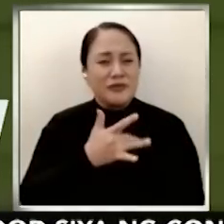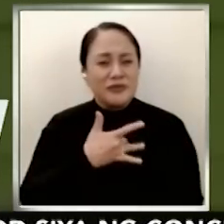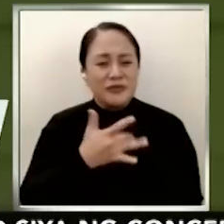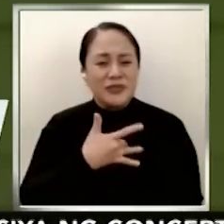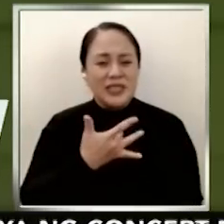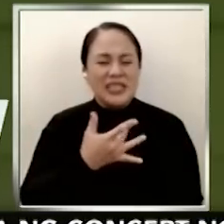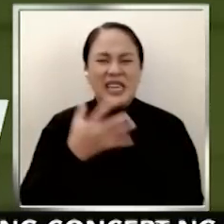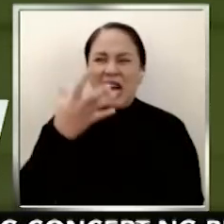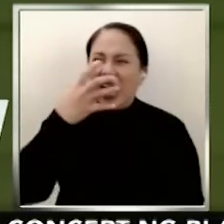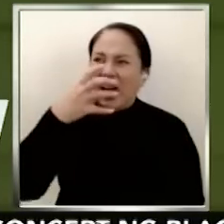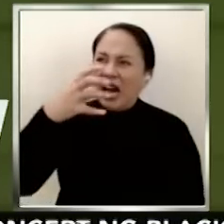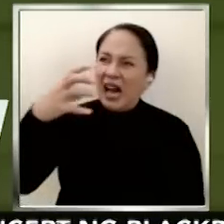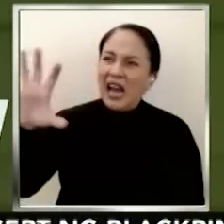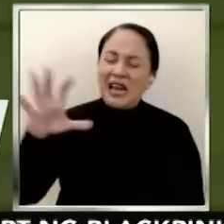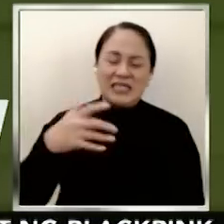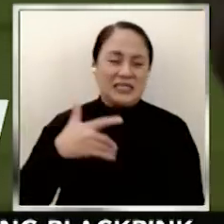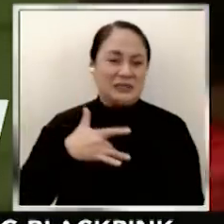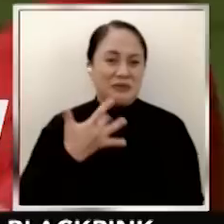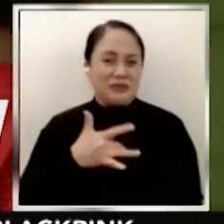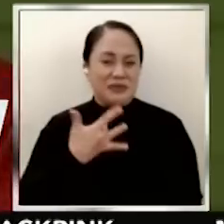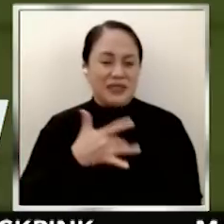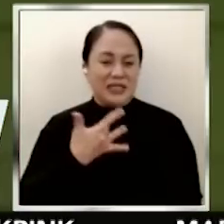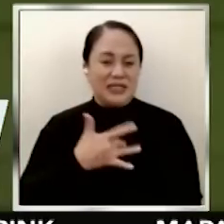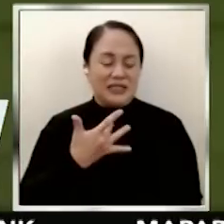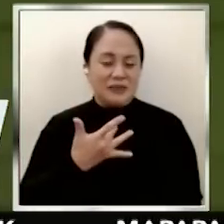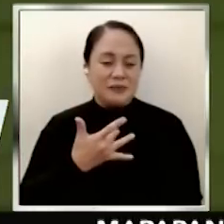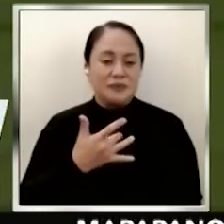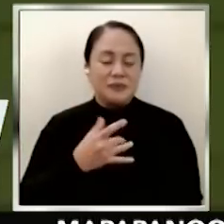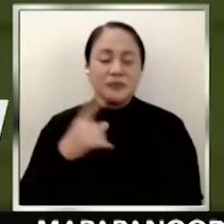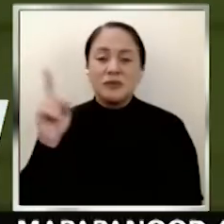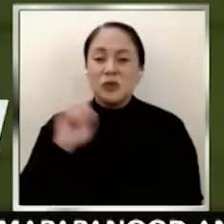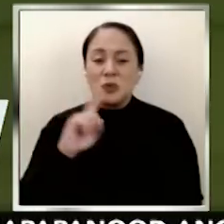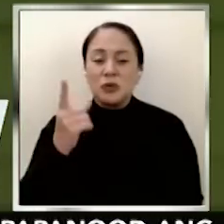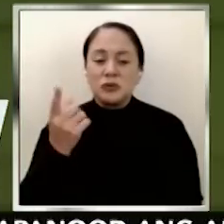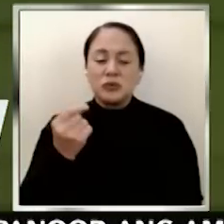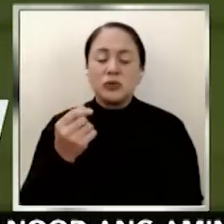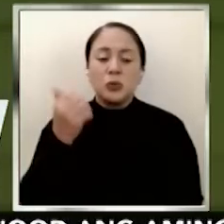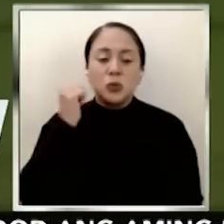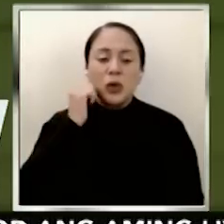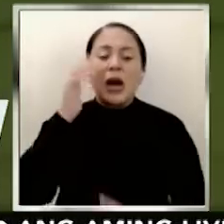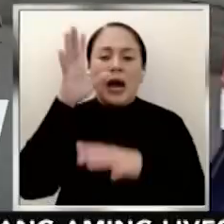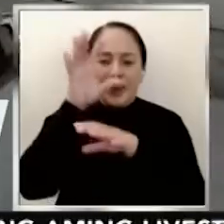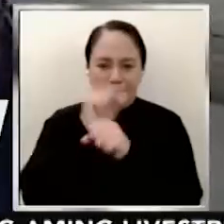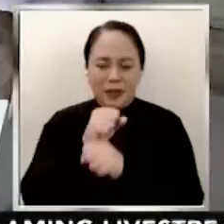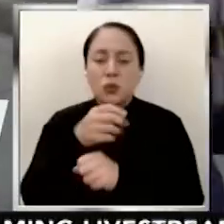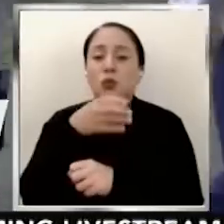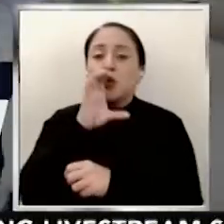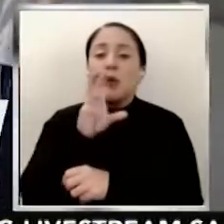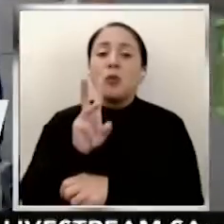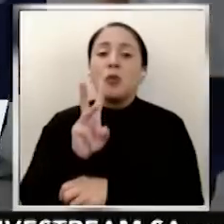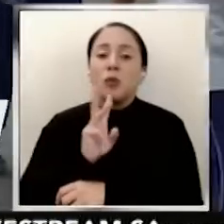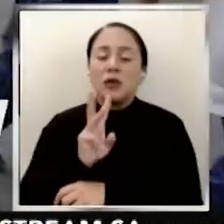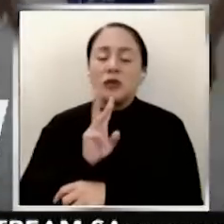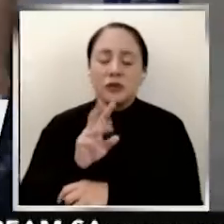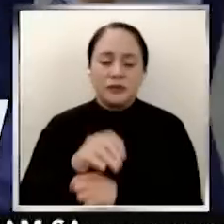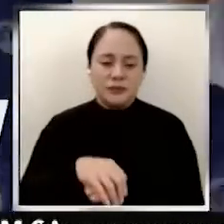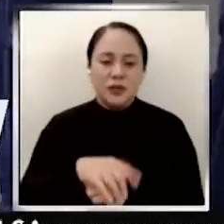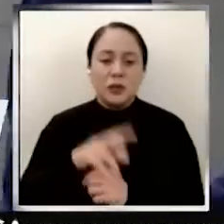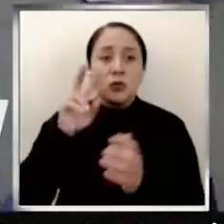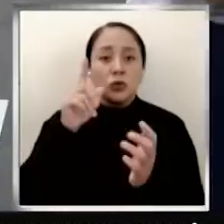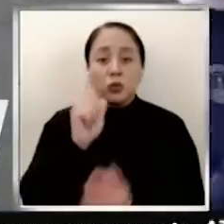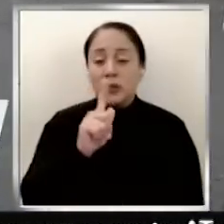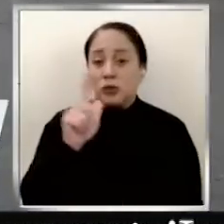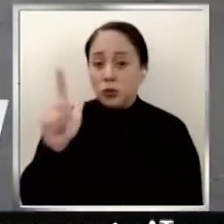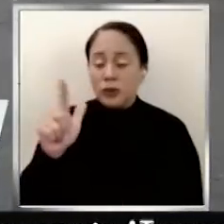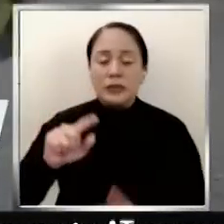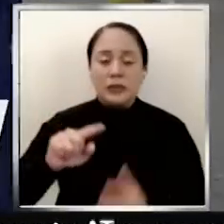na po yung pakiramdam, lagi pong ugaliin na uminom ng tubig. Noong 2020, sinimula ng Department